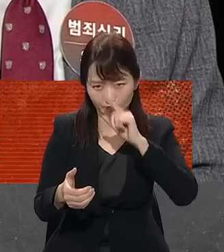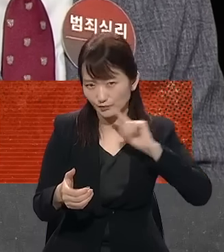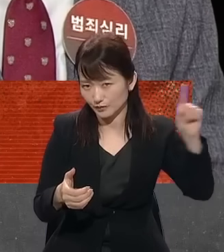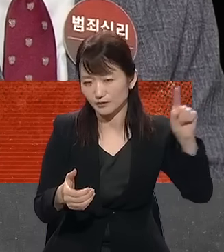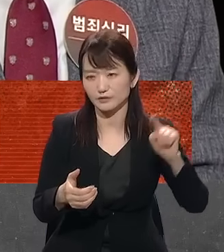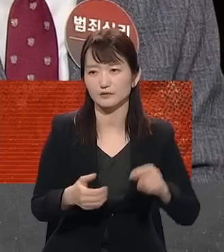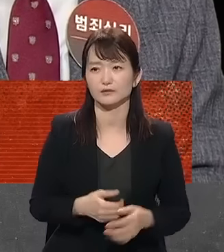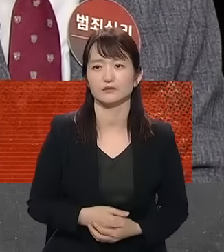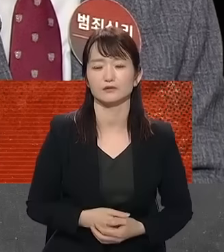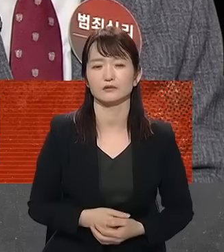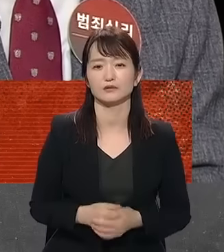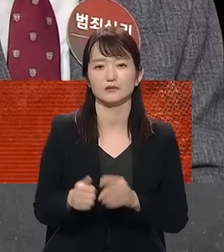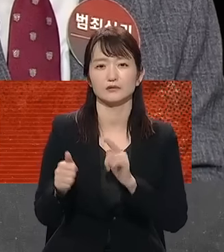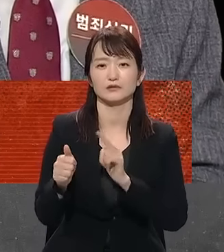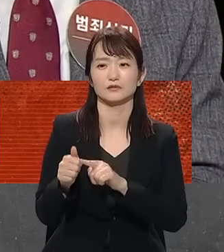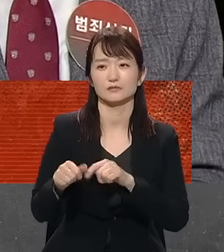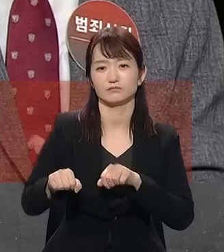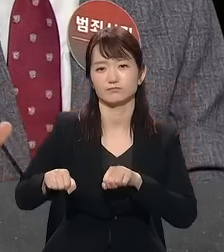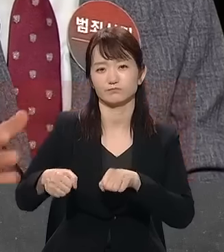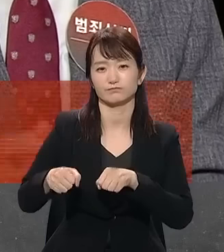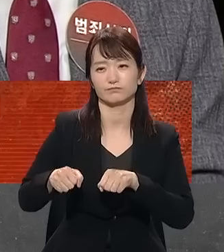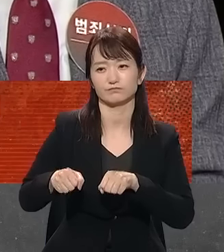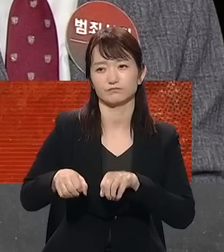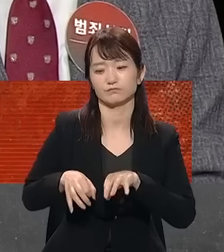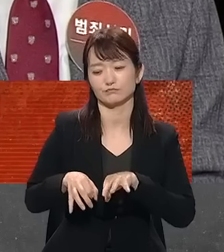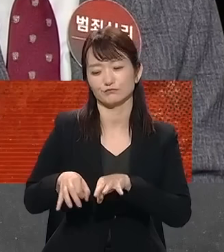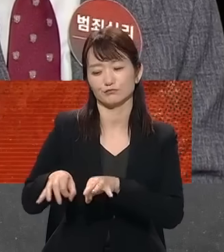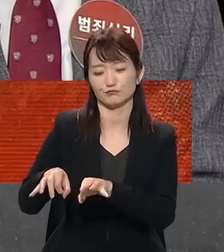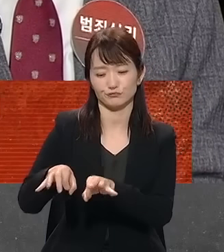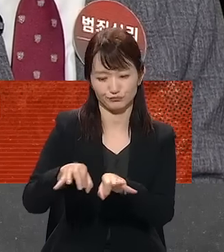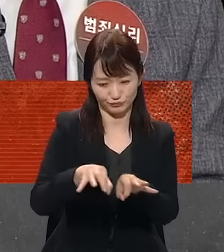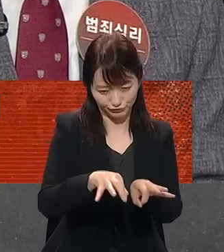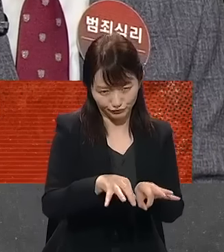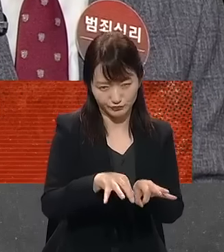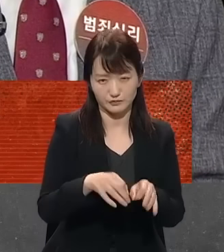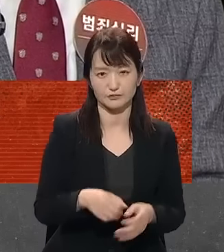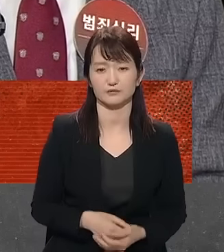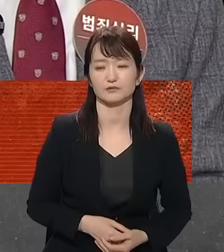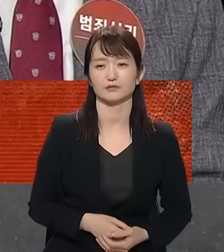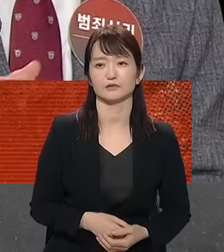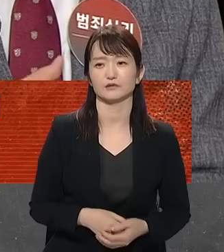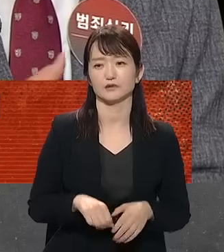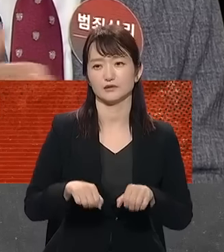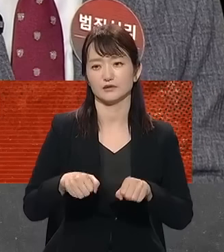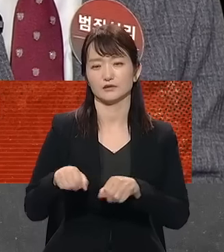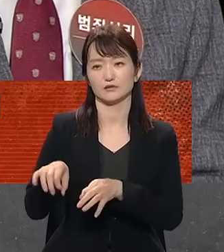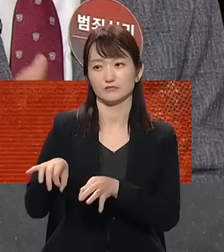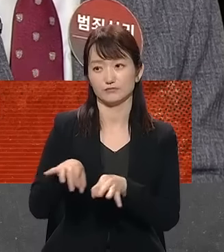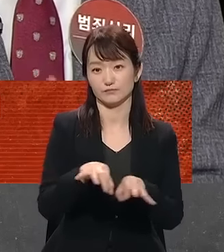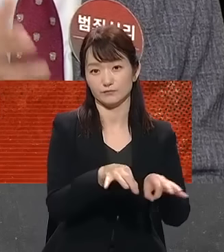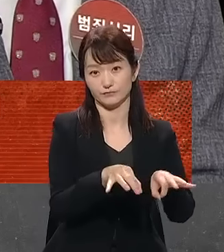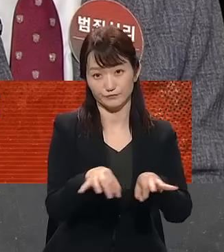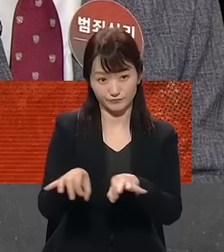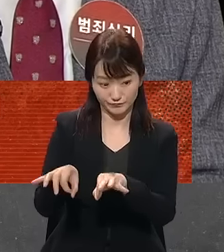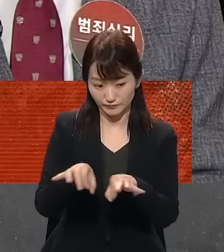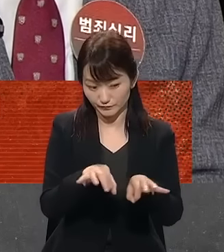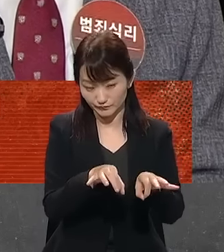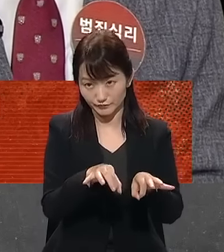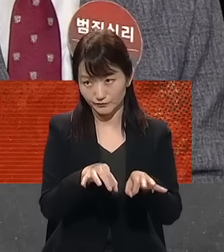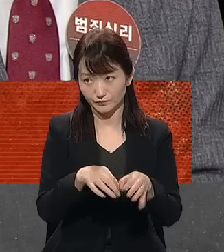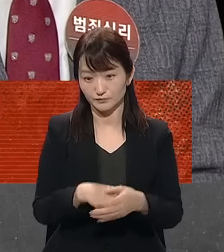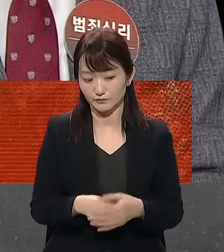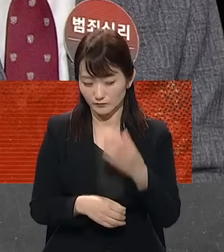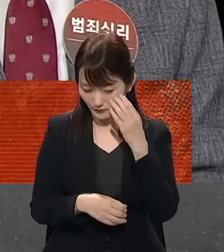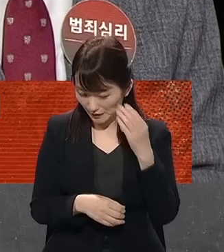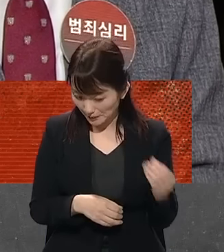했는데이 범위는 오토바이를 타고 가게로 왔고 추정 큰데 아마이 오토바이 타고 가게를 왔다 갔다 하면서 거기에 좀